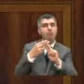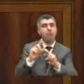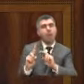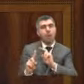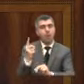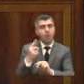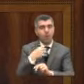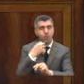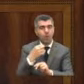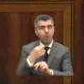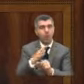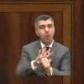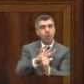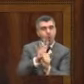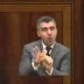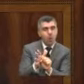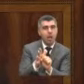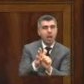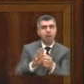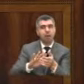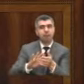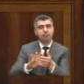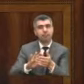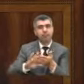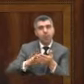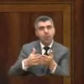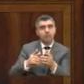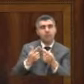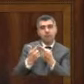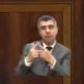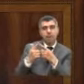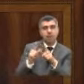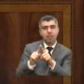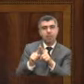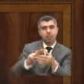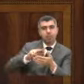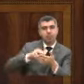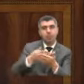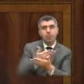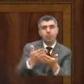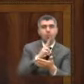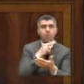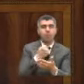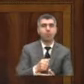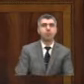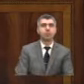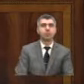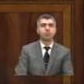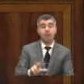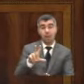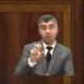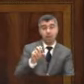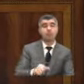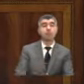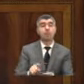ديال الجائحة والانعكاسات ديال القرارات اللي اتخذوا. اللي خصنا نعرفوا وهو